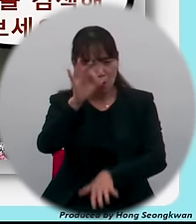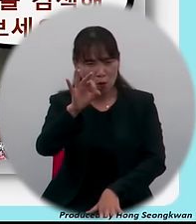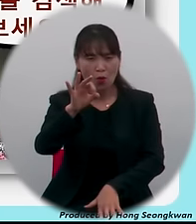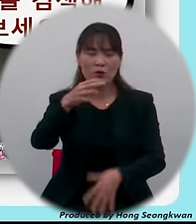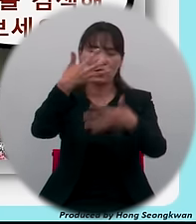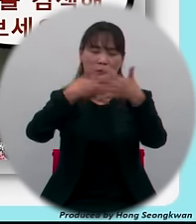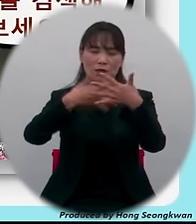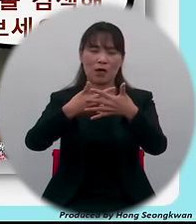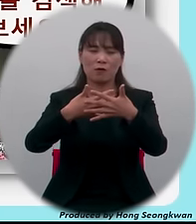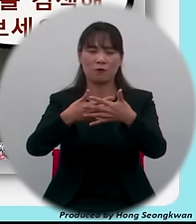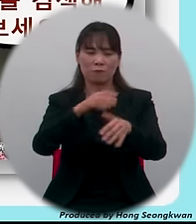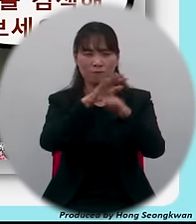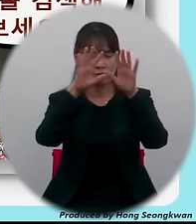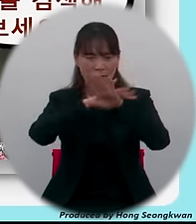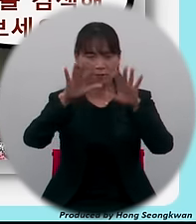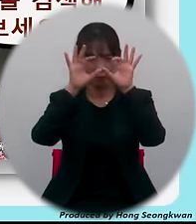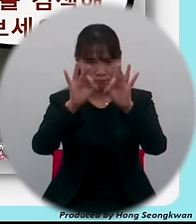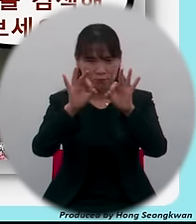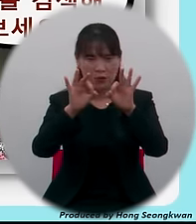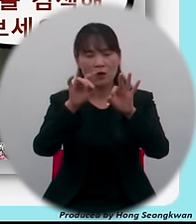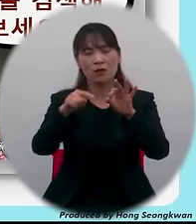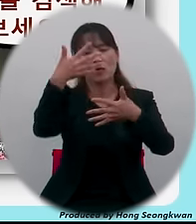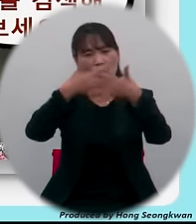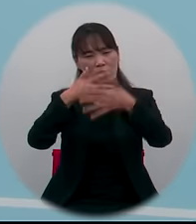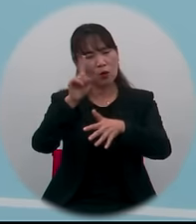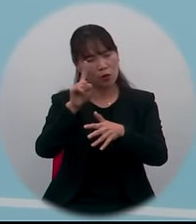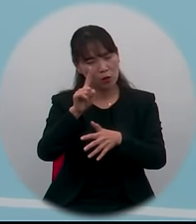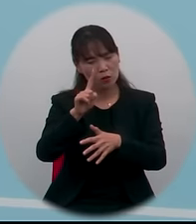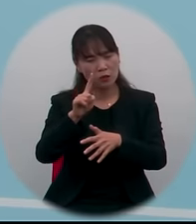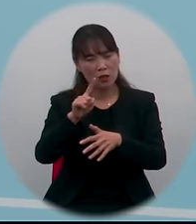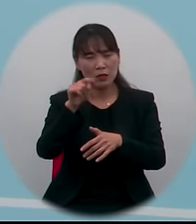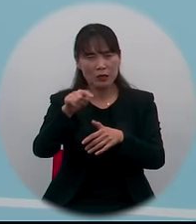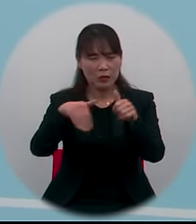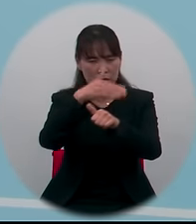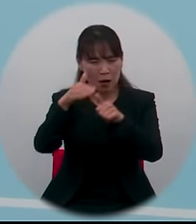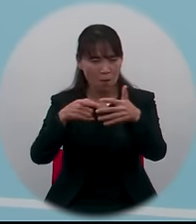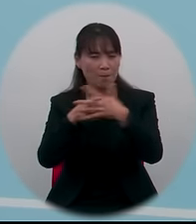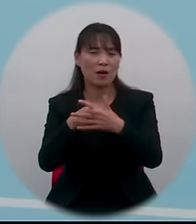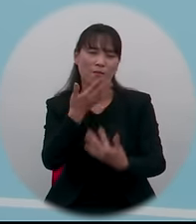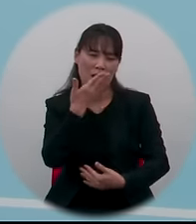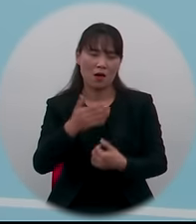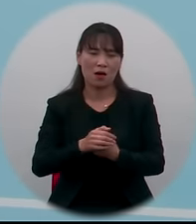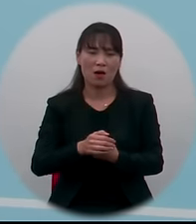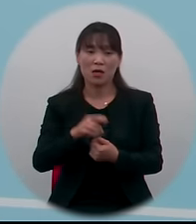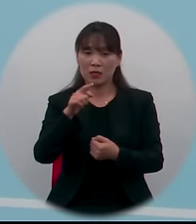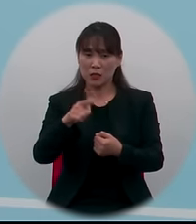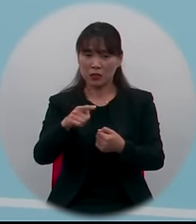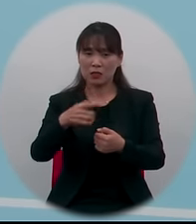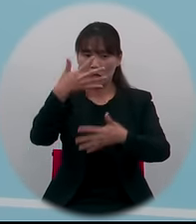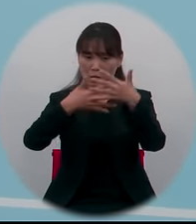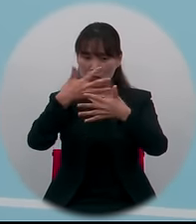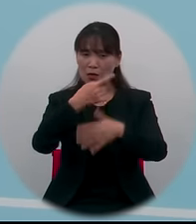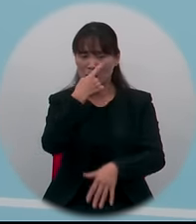개네 개를 정독해서 보세요 그러면 그 영상이 어떠한 건지 정체성을 알 수가 있습니다 그 채널의